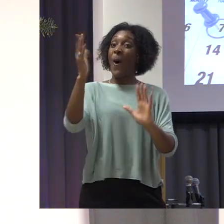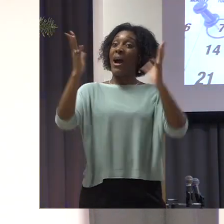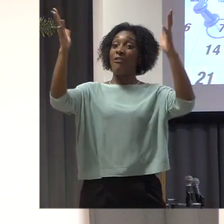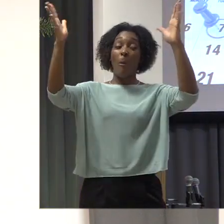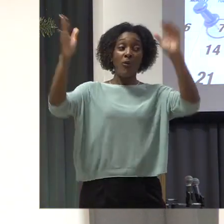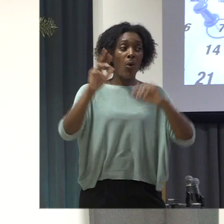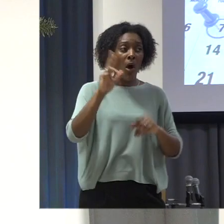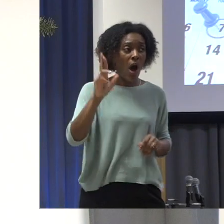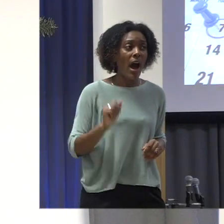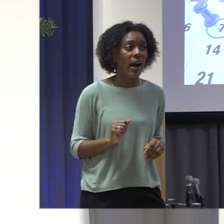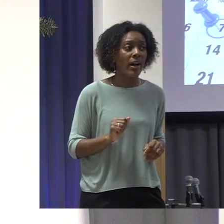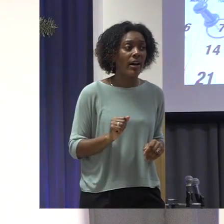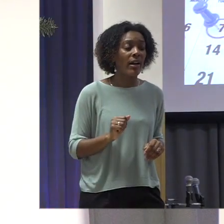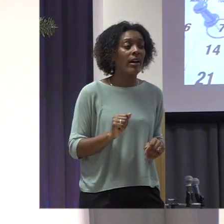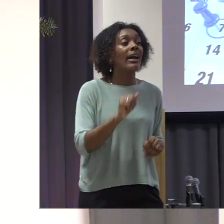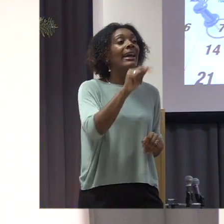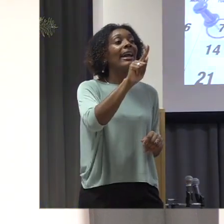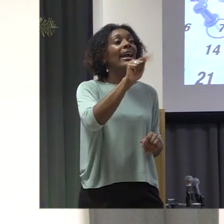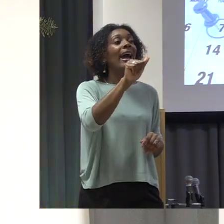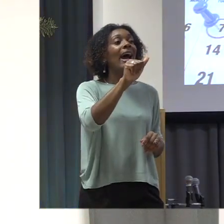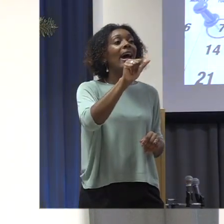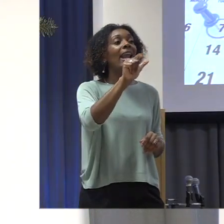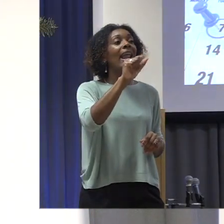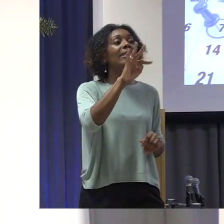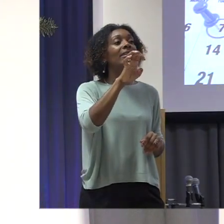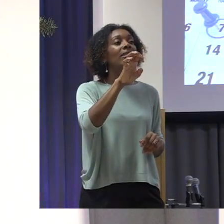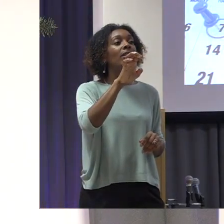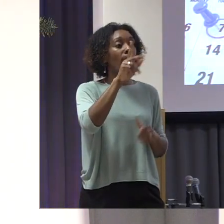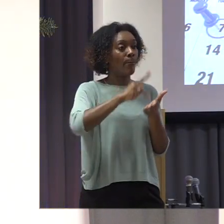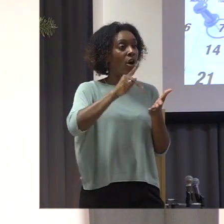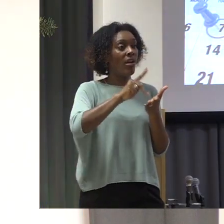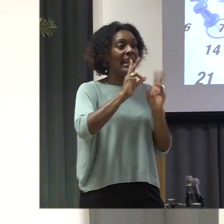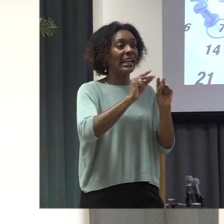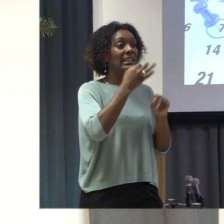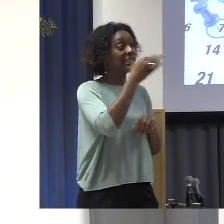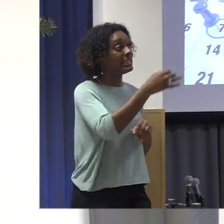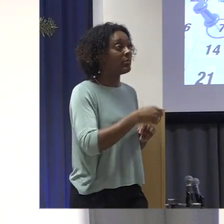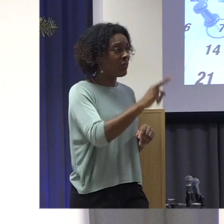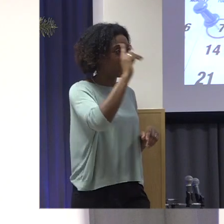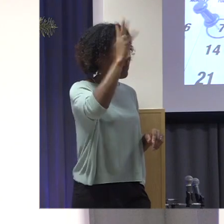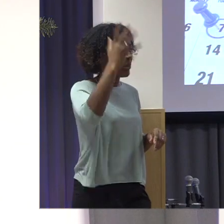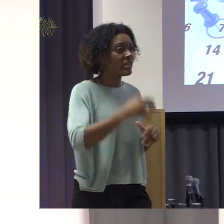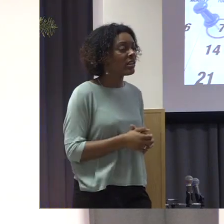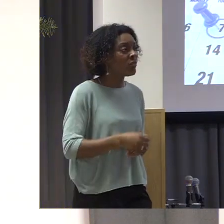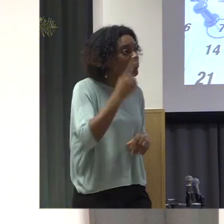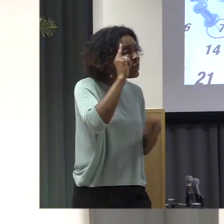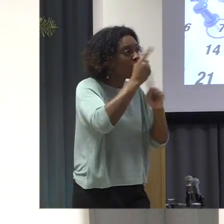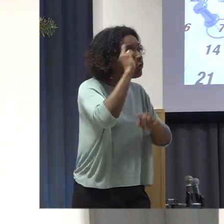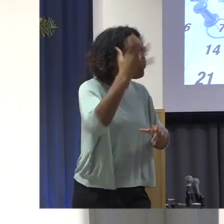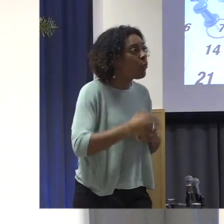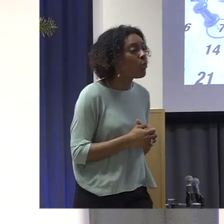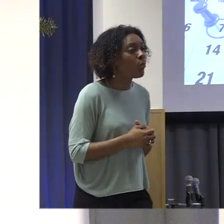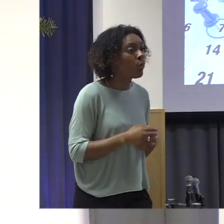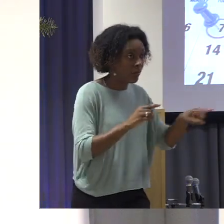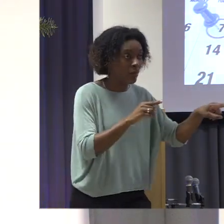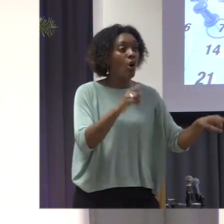Quand Paul s'adresse aux Galates, il leur dit qu'ils ont perdu la tête, qu'ils sont dépourvus de sens. Quand il